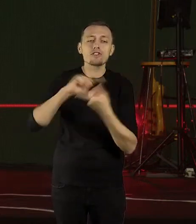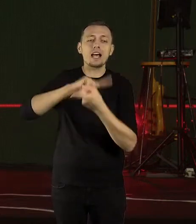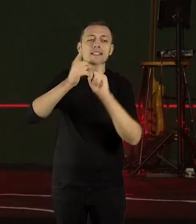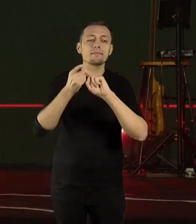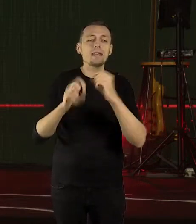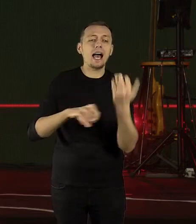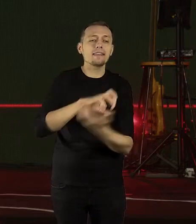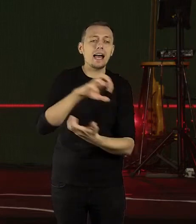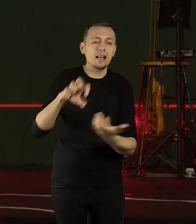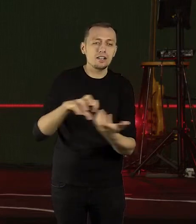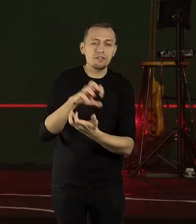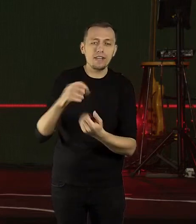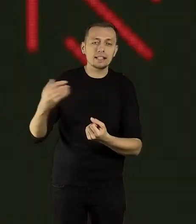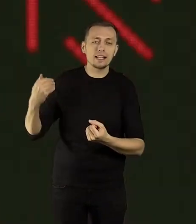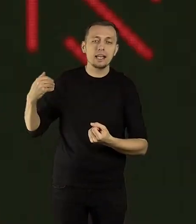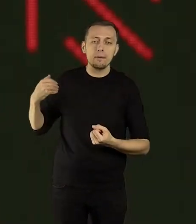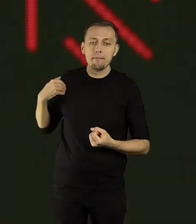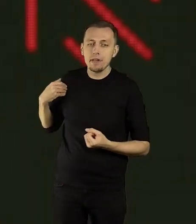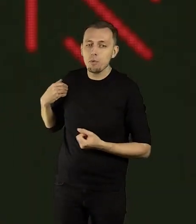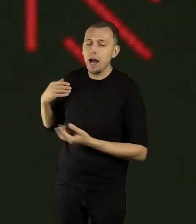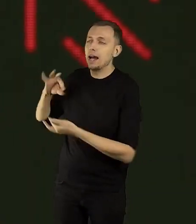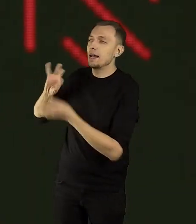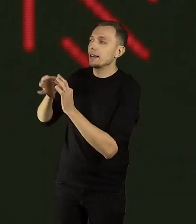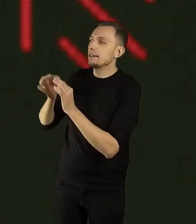w Betlejem.